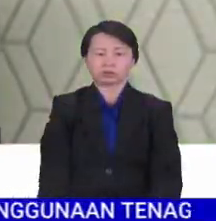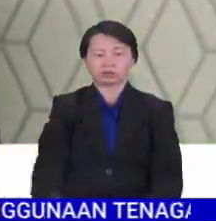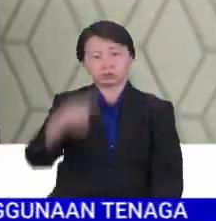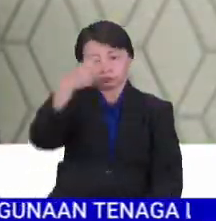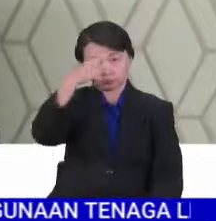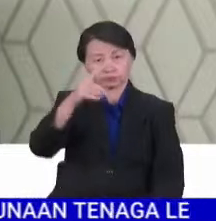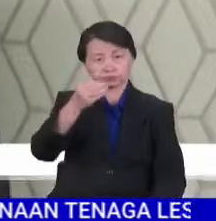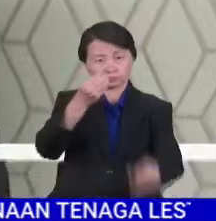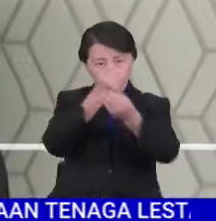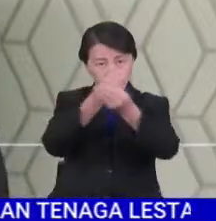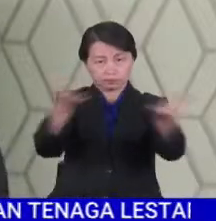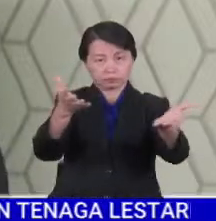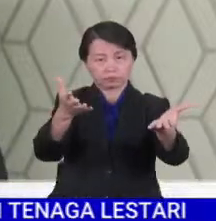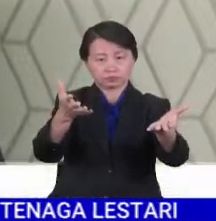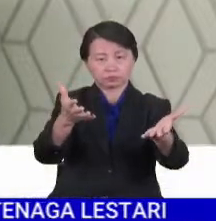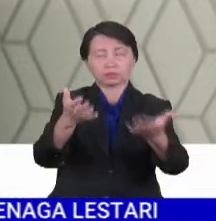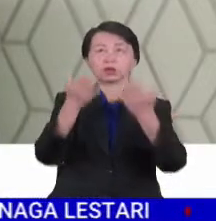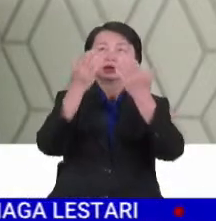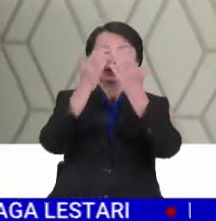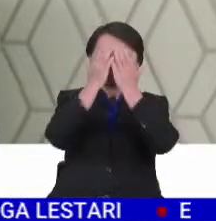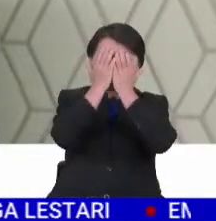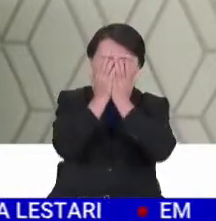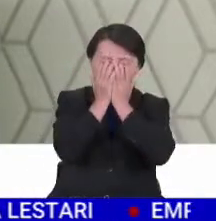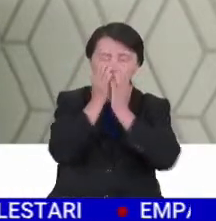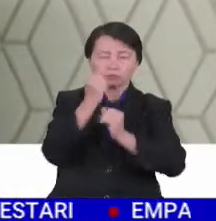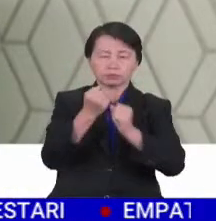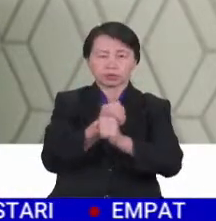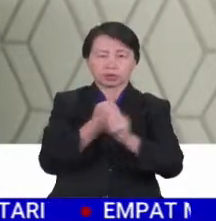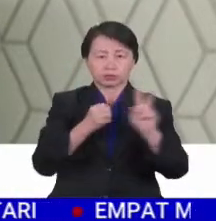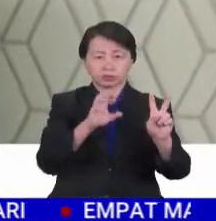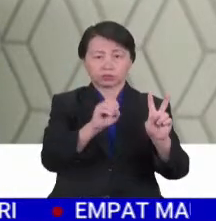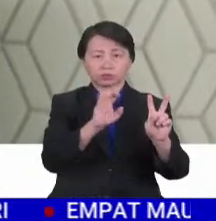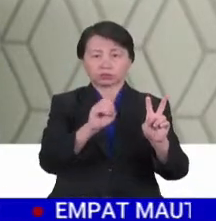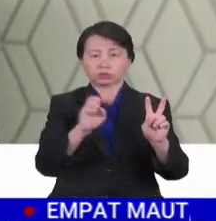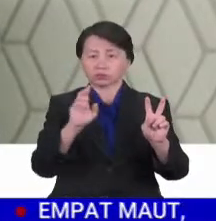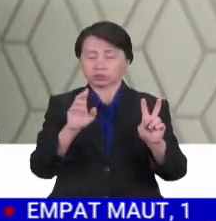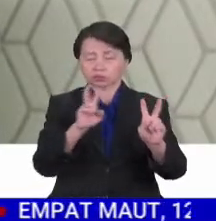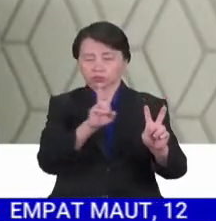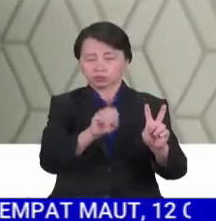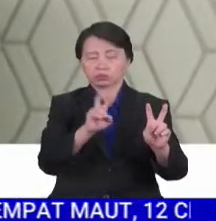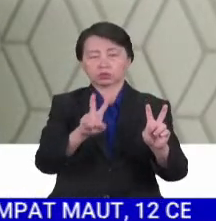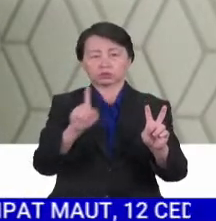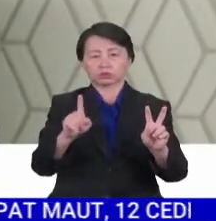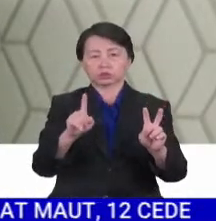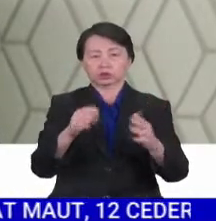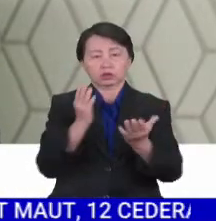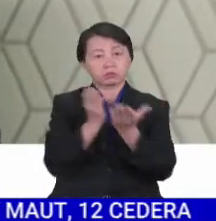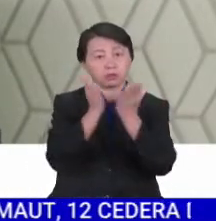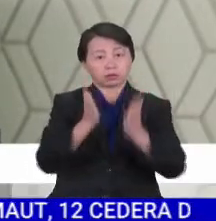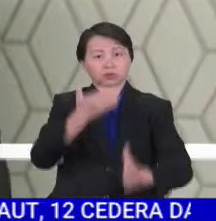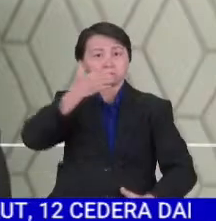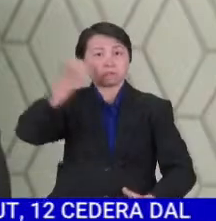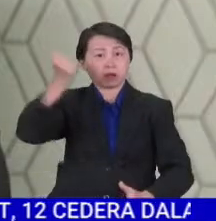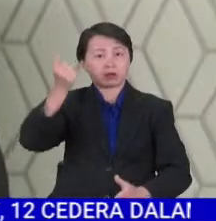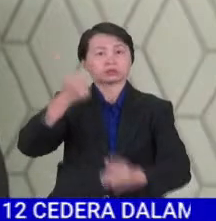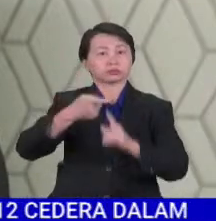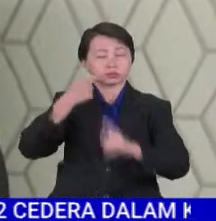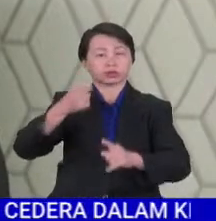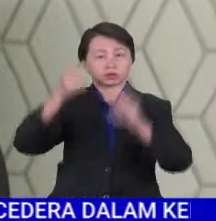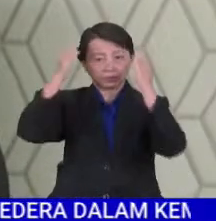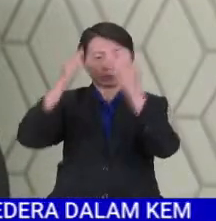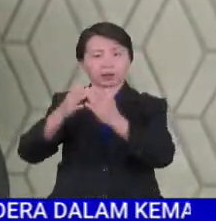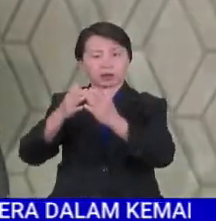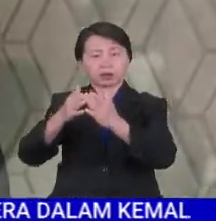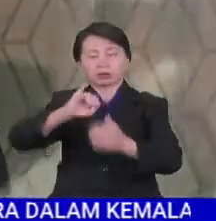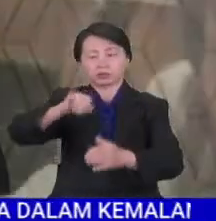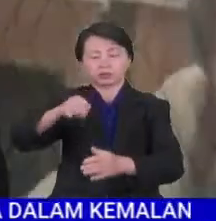Untuk makluman, alhamdulillah tahun 2021 ni pelajar terbaik SPM daripada Pahang untuk kategori orang